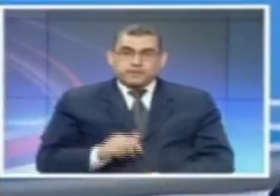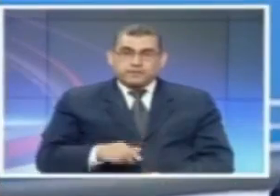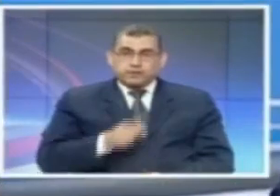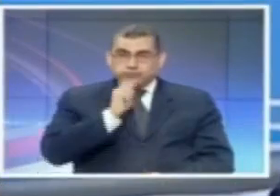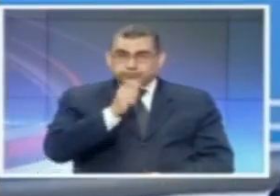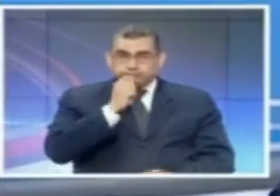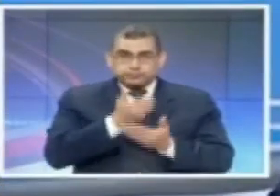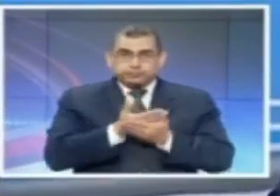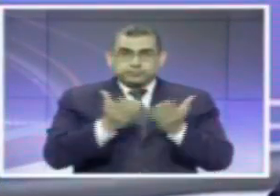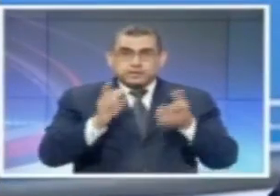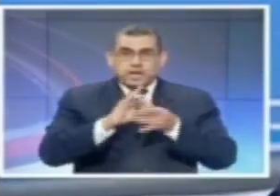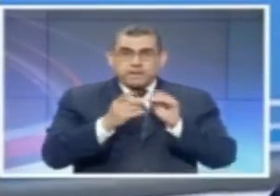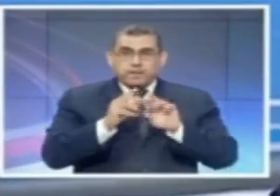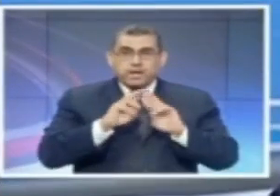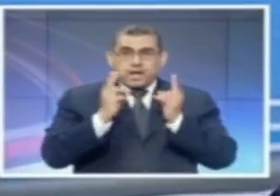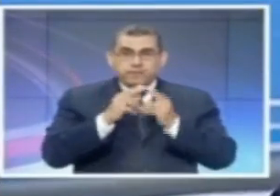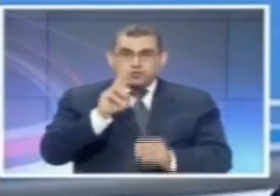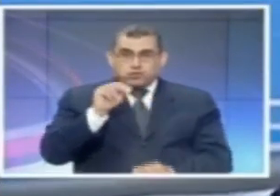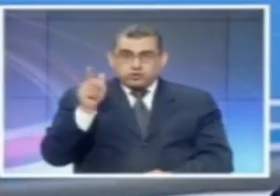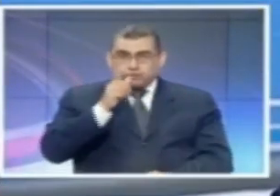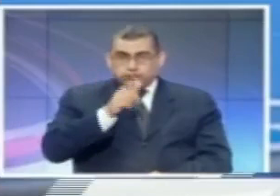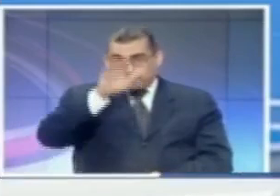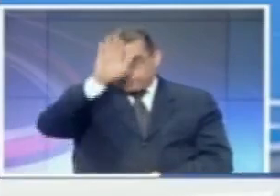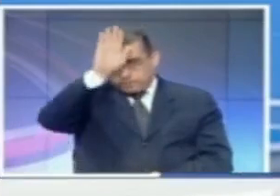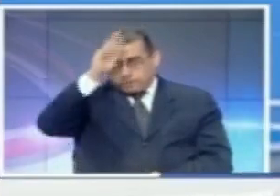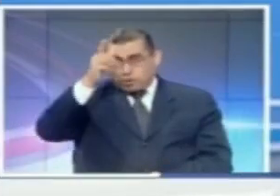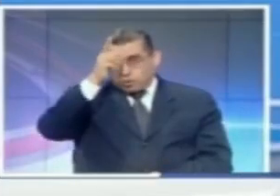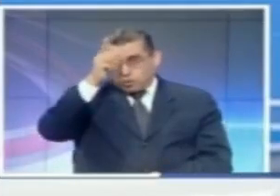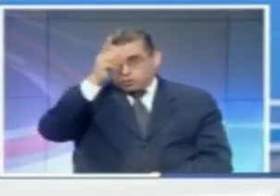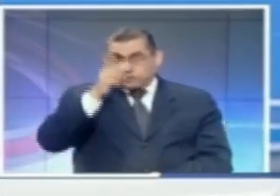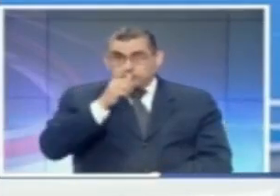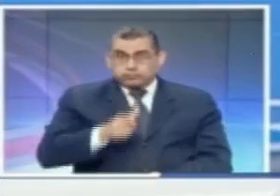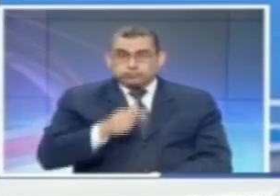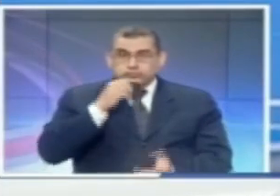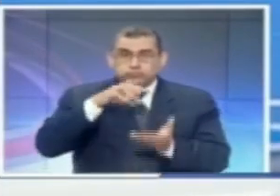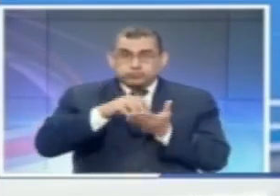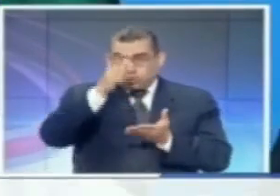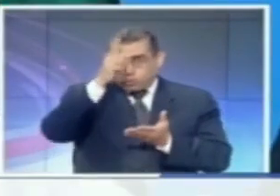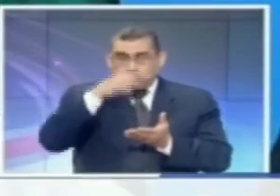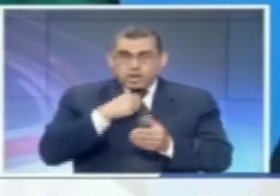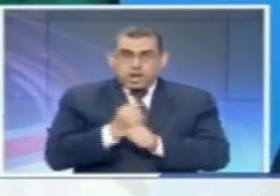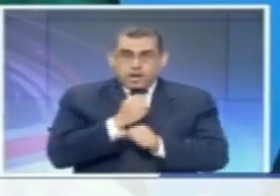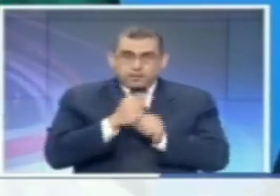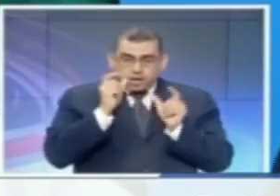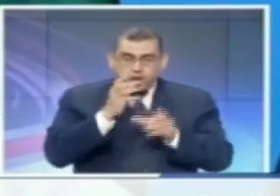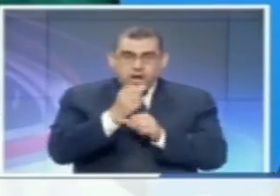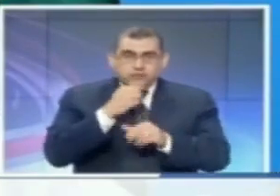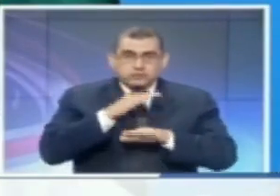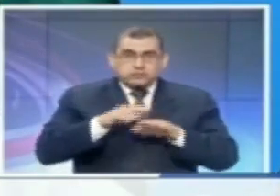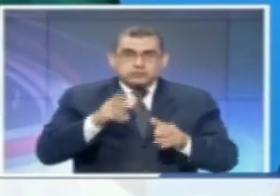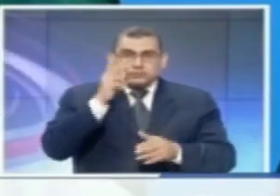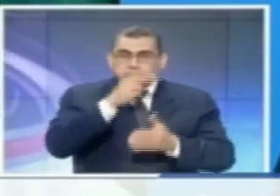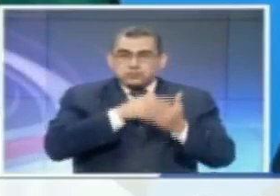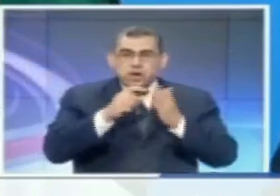وفي كلمات أمام الجمعية العامة للأمم المتحدة، أكد العاهل الأردني الملك عبد الله الثاني أن بلاده تعمل للحفاظ على الوضع